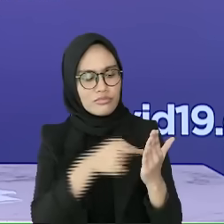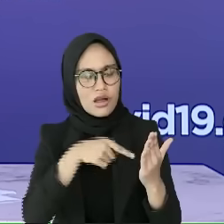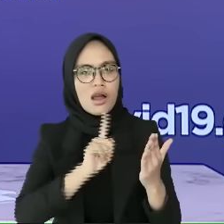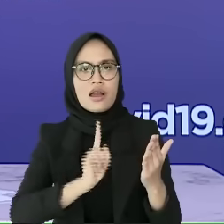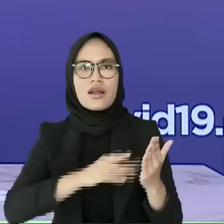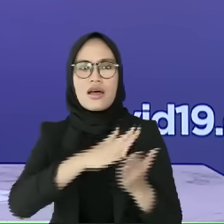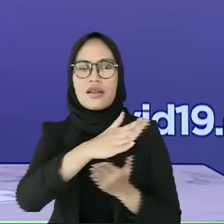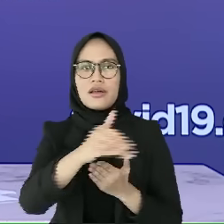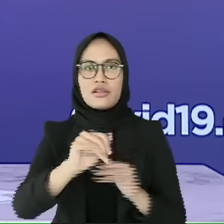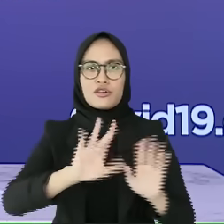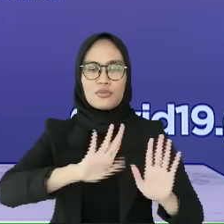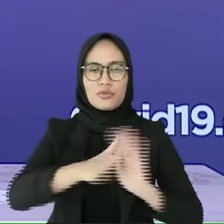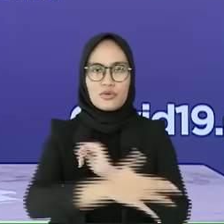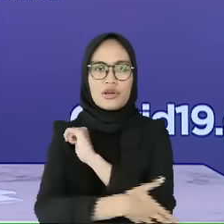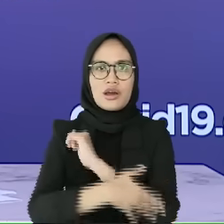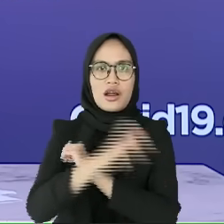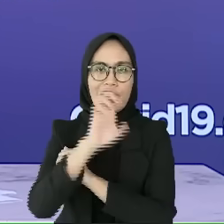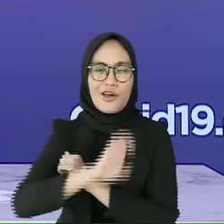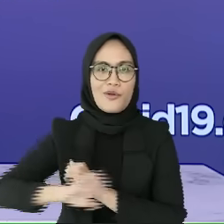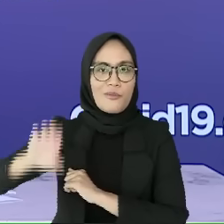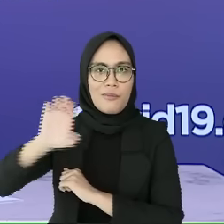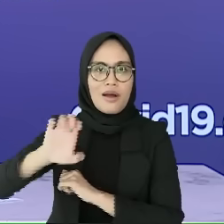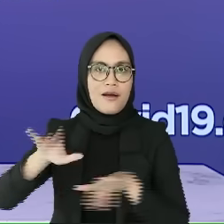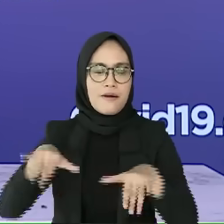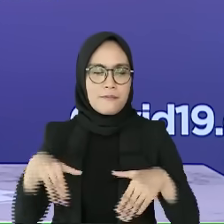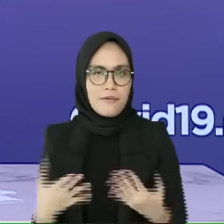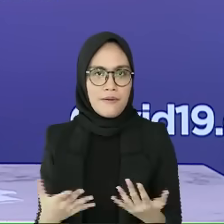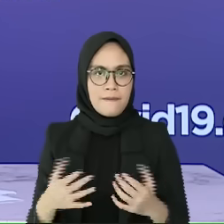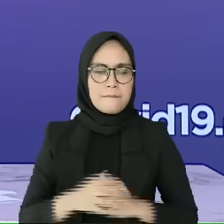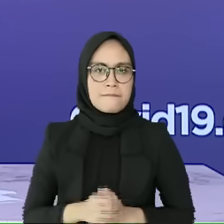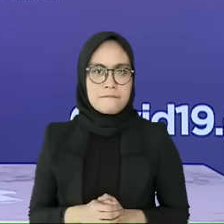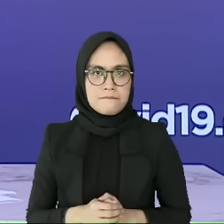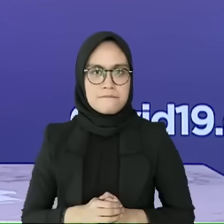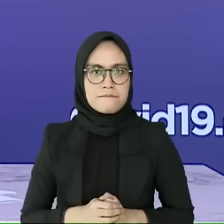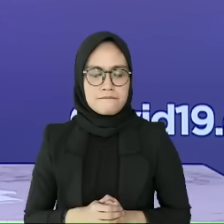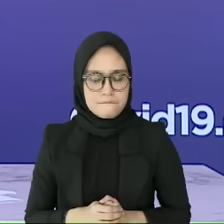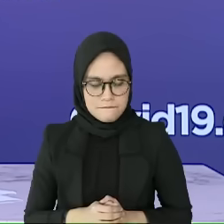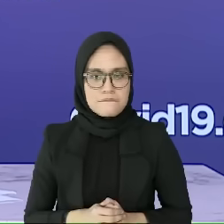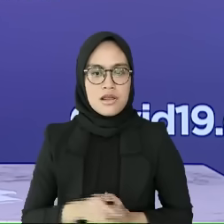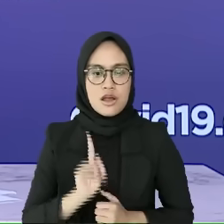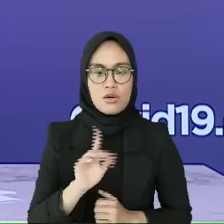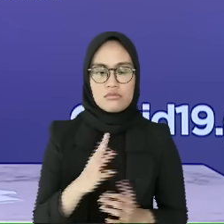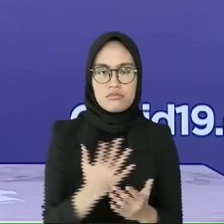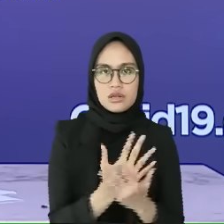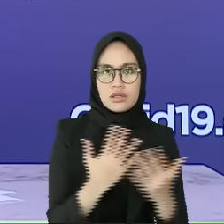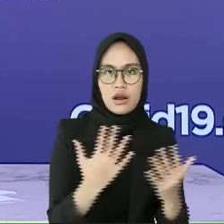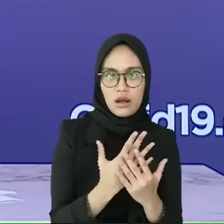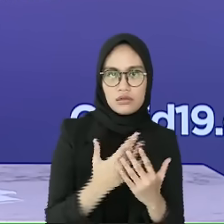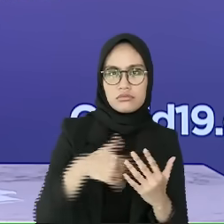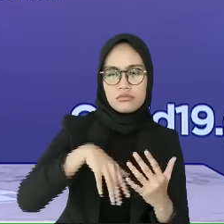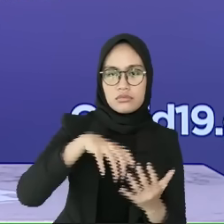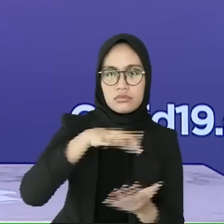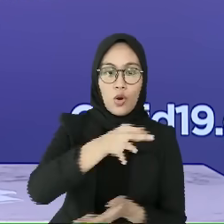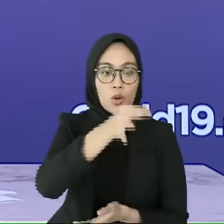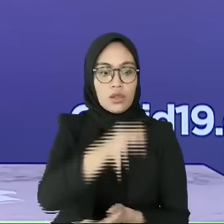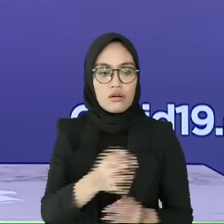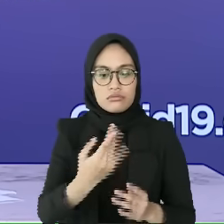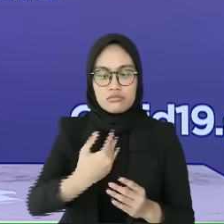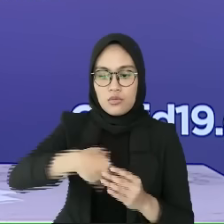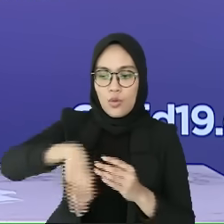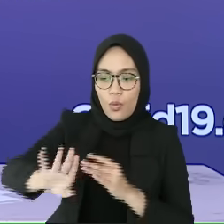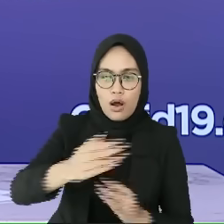10 negara di Eropa menyatakan bahwa mobilitas lokal atau domestik secara khusus berpengaruh